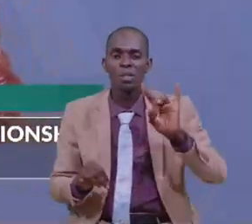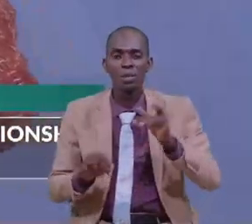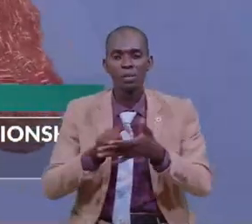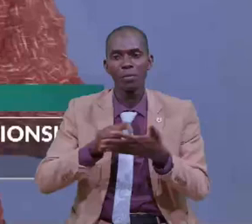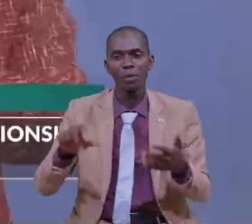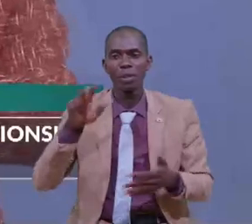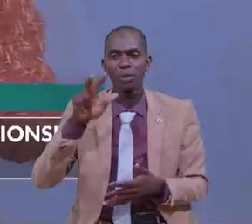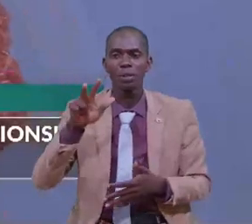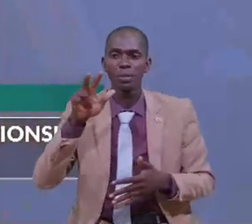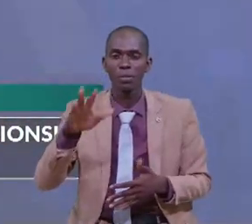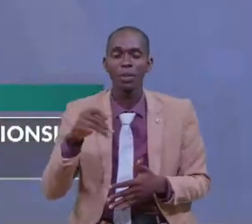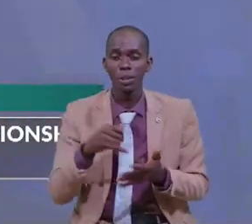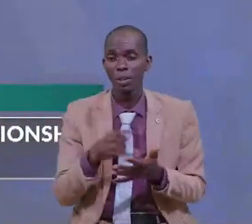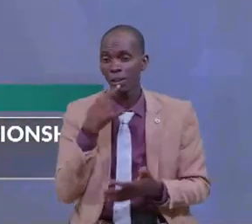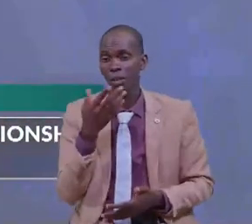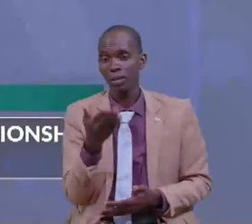35.